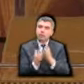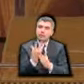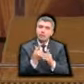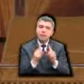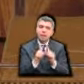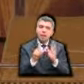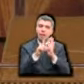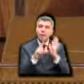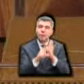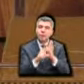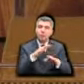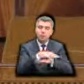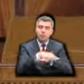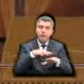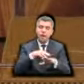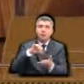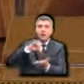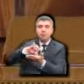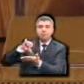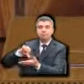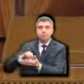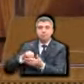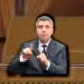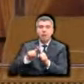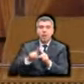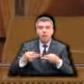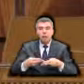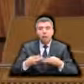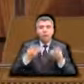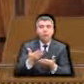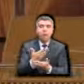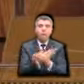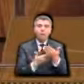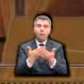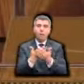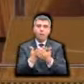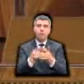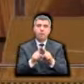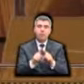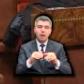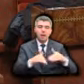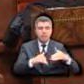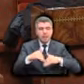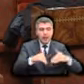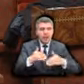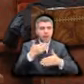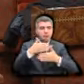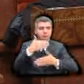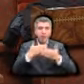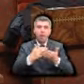بالجهات وإقرارا للعدالة المجالية في توزيع وإرصاء البنية التحتية بين مختلف